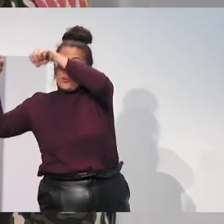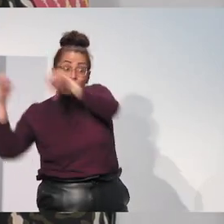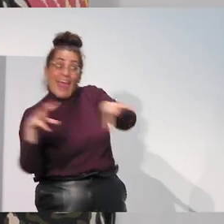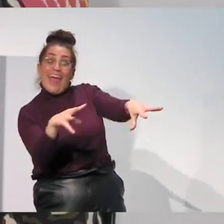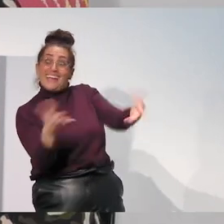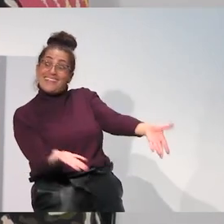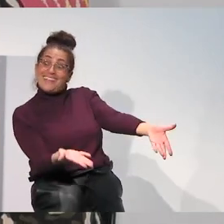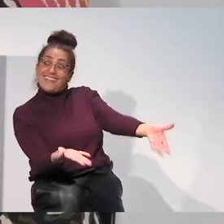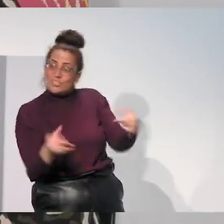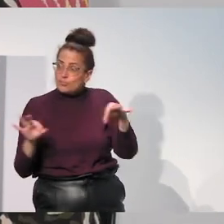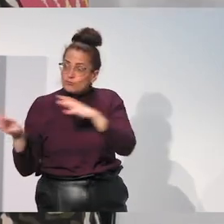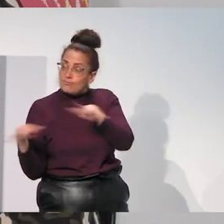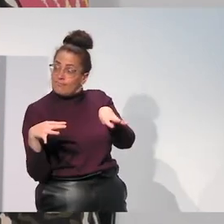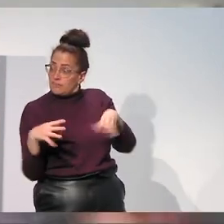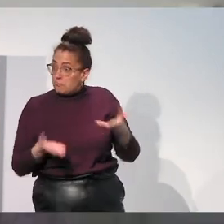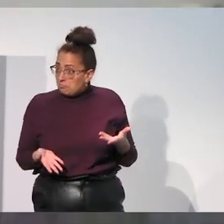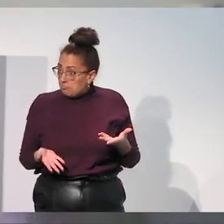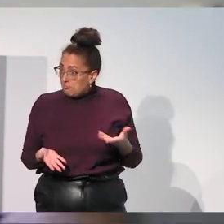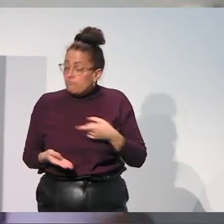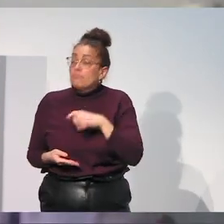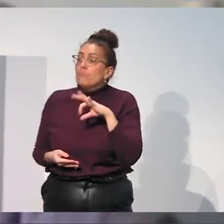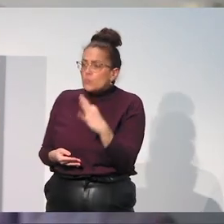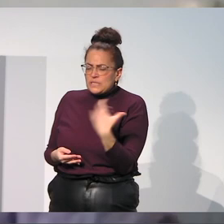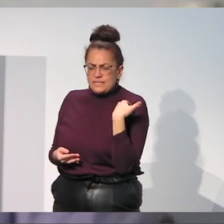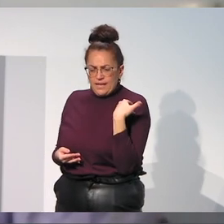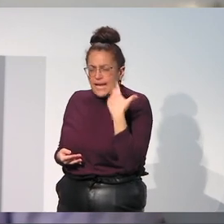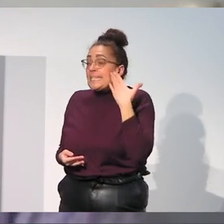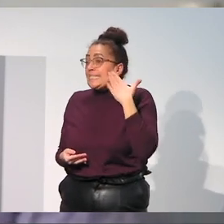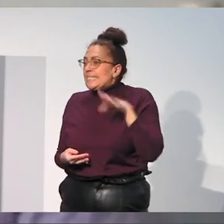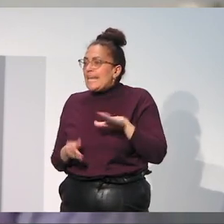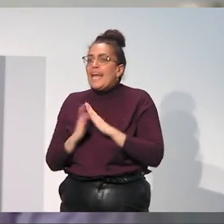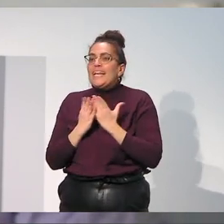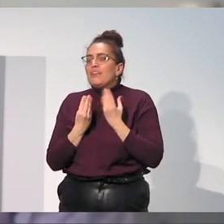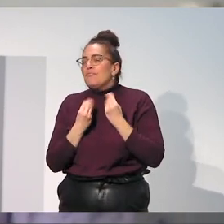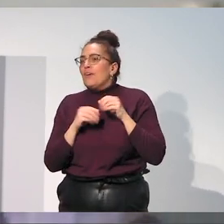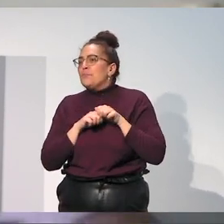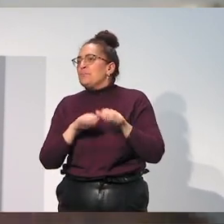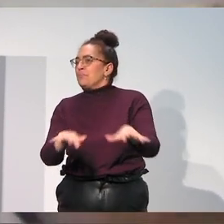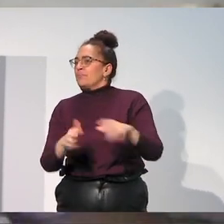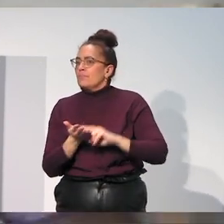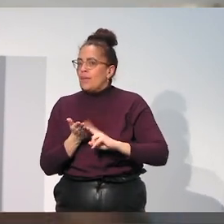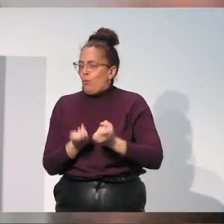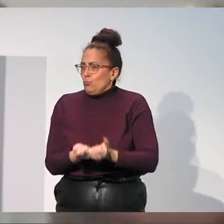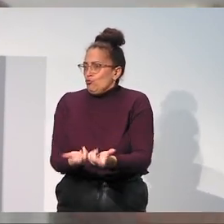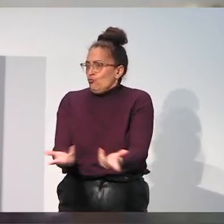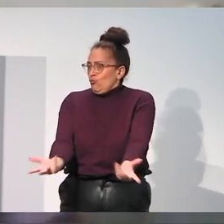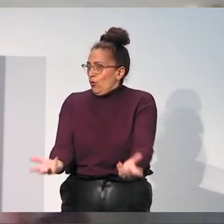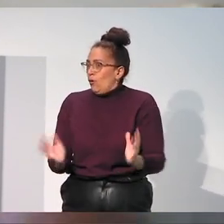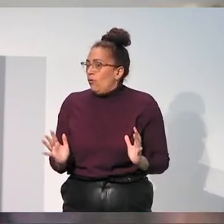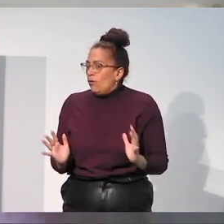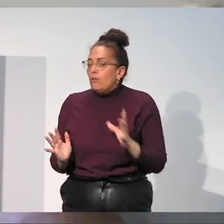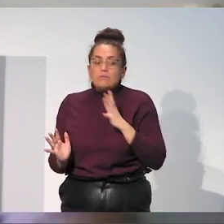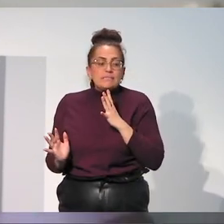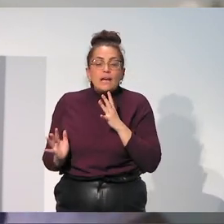Alors plus ou moins, dans le sens où je sais qu'il y a eu un petit peu de remous autour, qu'il y a eu beaucoup de traductions, donc d'autres pays